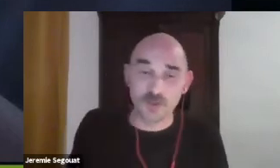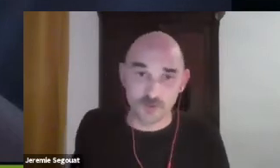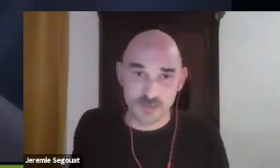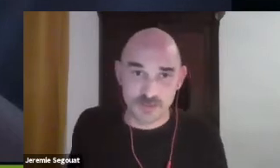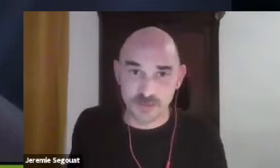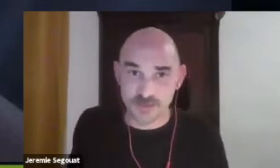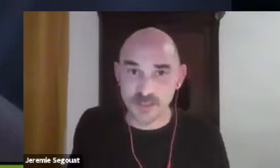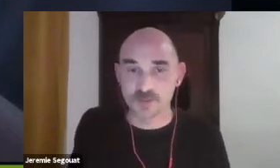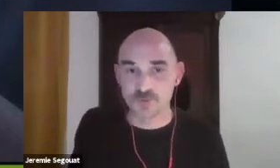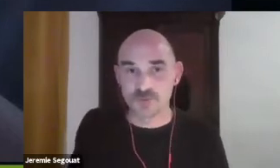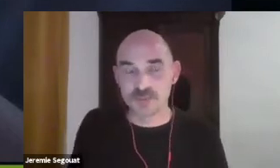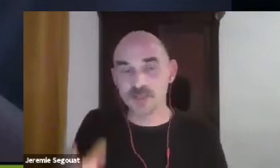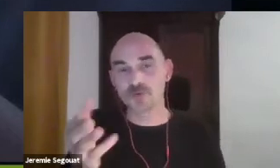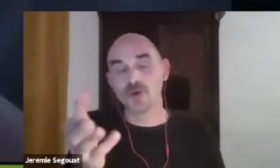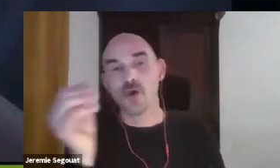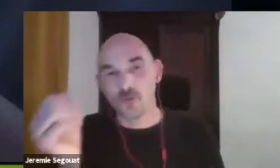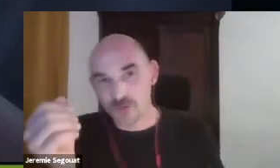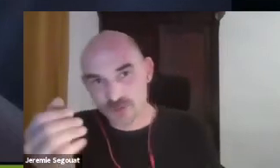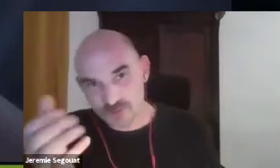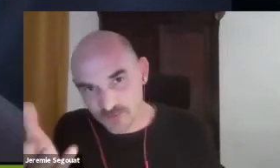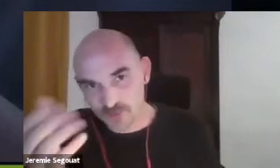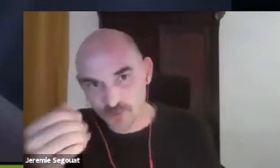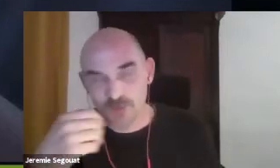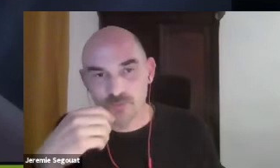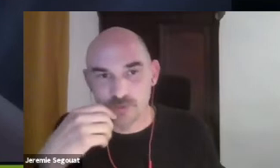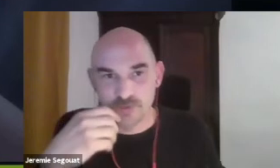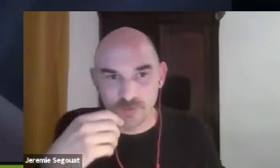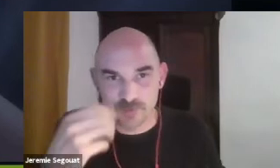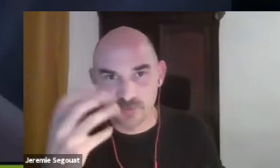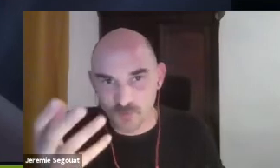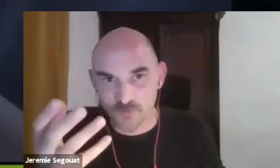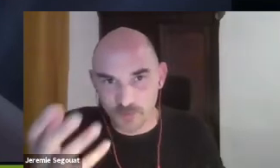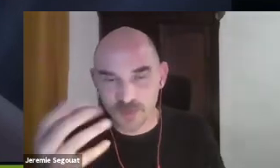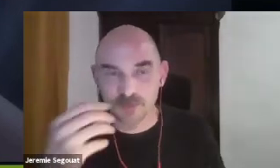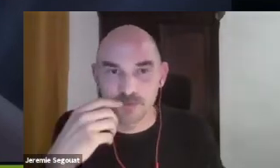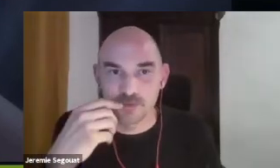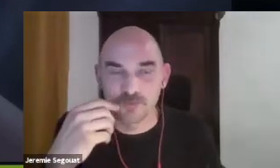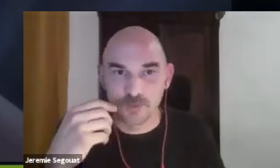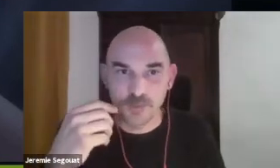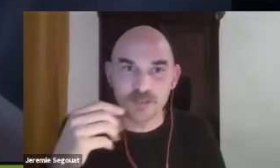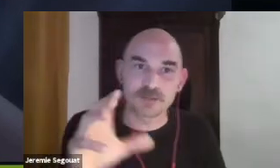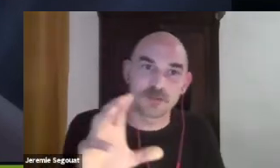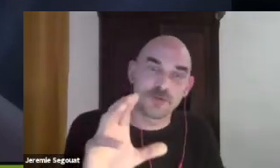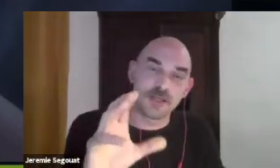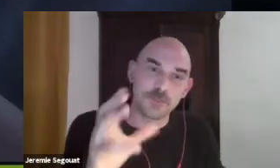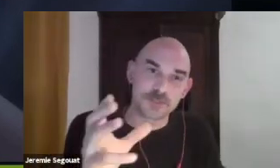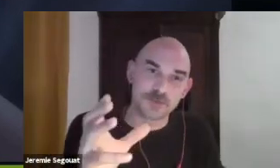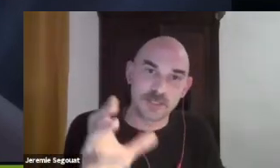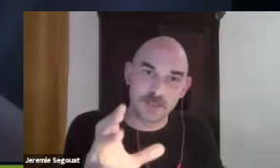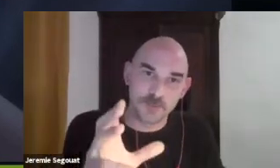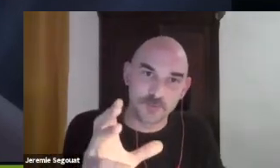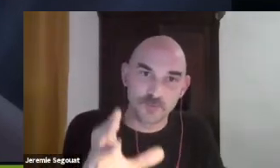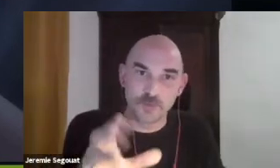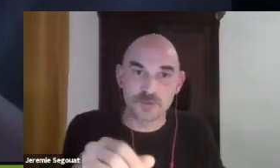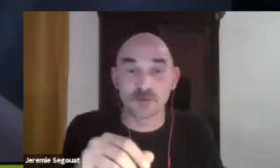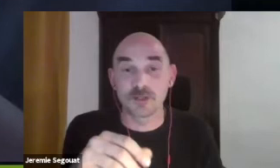communiquent en langue des signes tactile et comme je vous disais donc on a la chance d'avoir deux mains de couleur différente ce qui fait qu'on voit bien le phénomène c'est que la personne